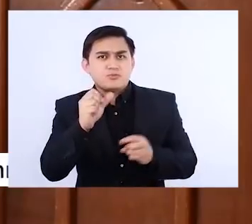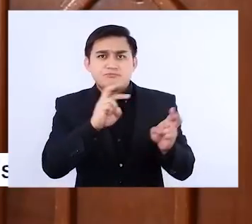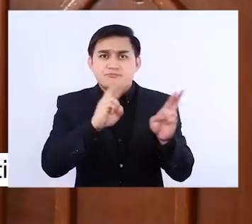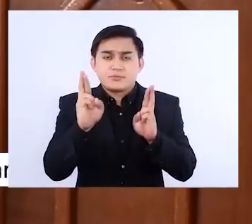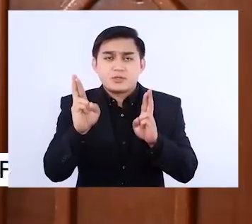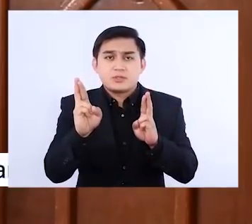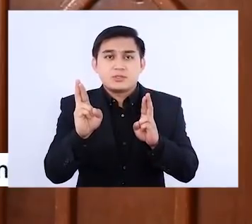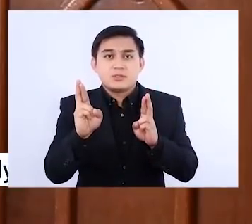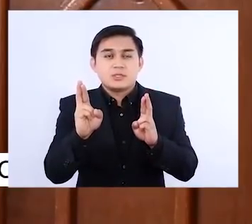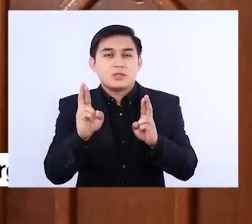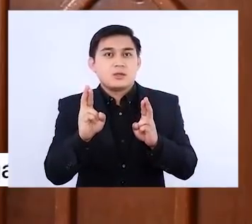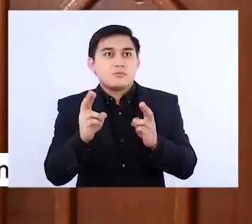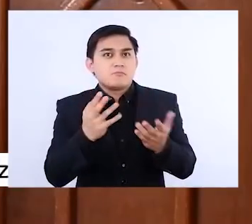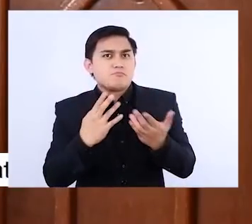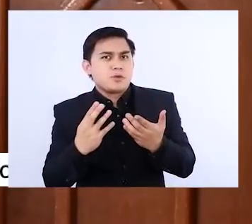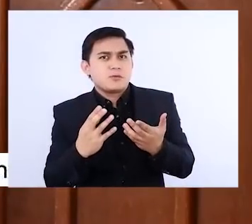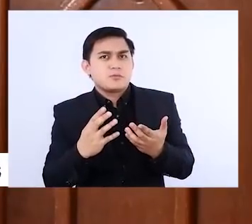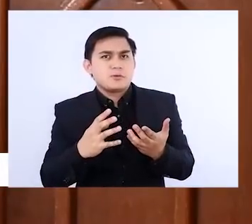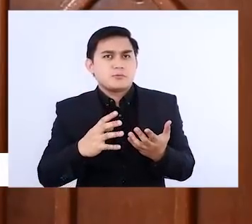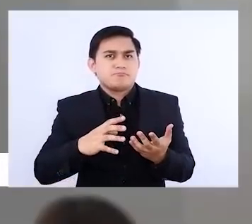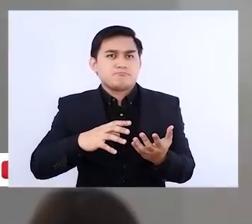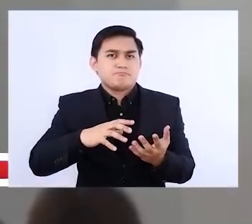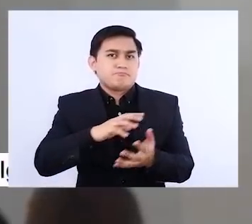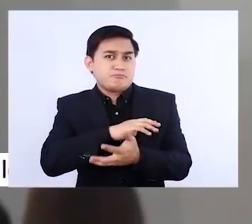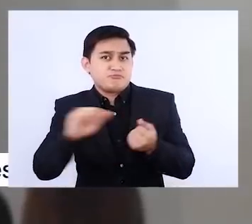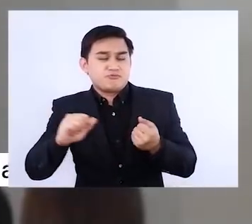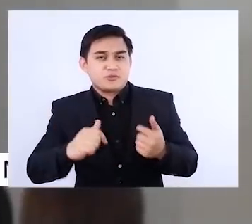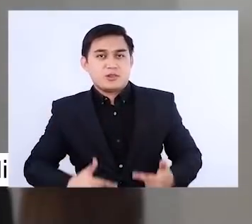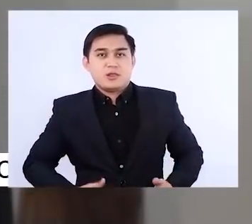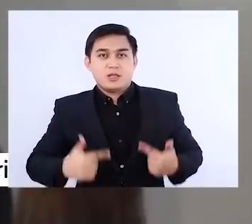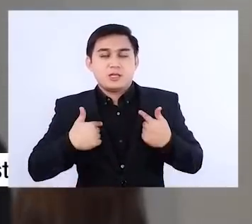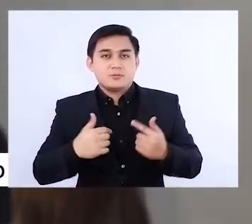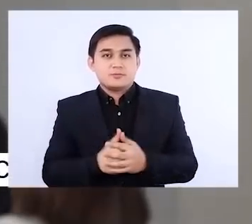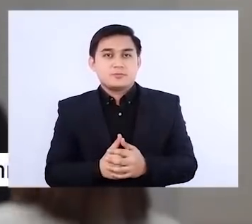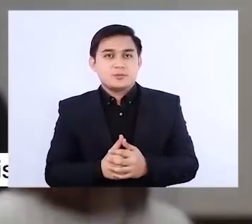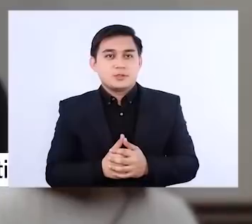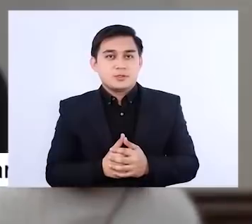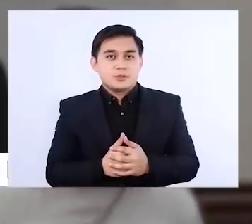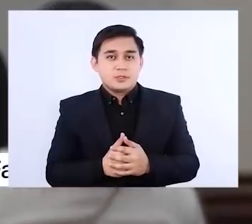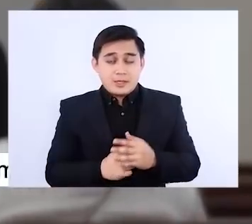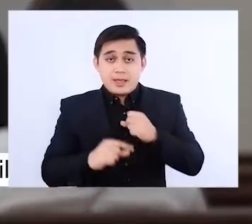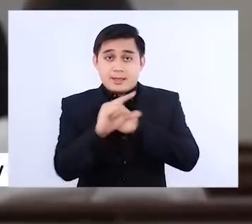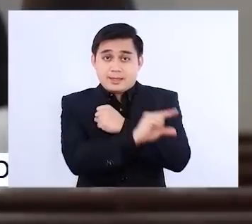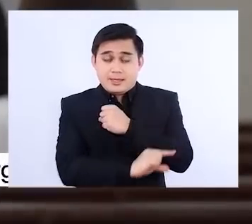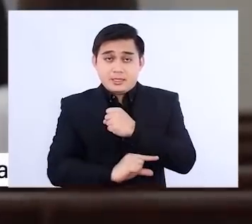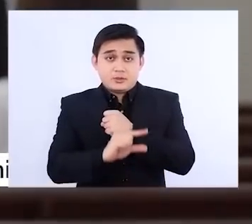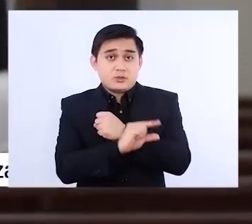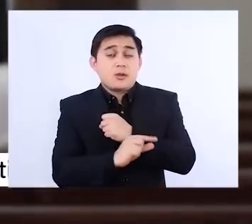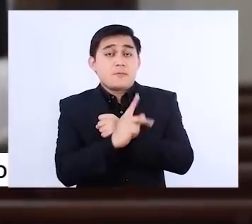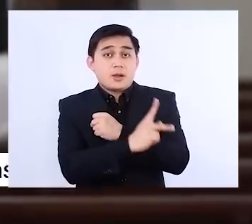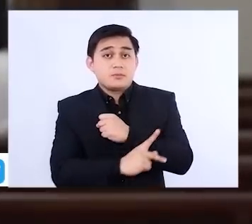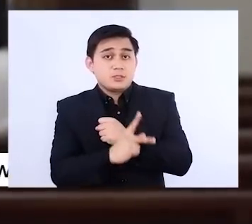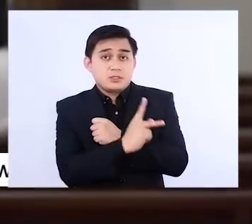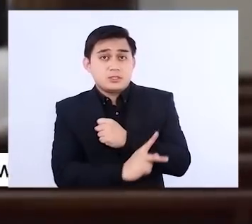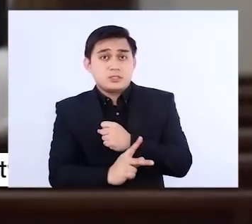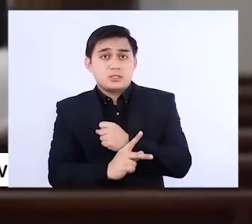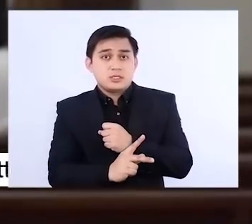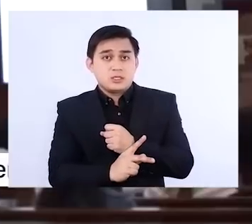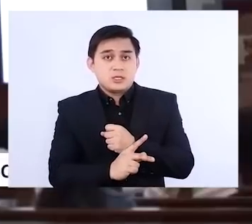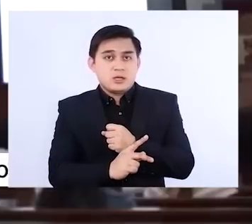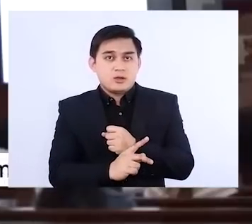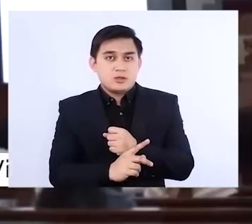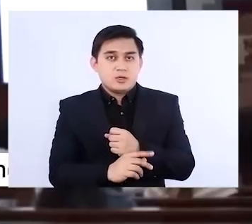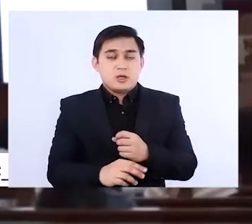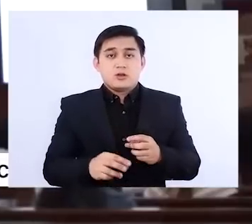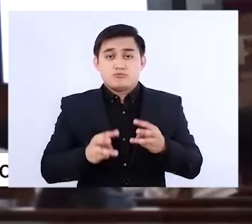ay maaaring mapinsala po ang ating buhay. Isa ang lalawigan ng Quezon sa mga probinsya sa bansa na kalimitang dinaraanan ng